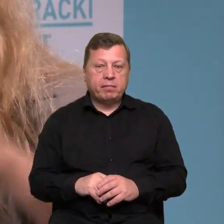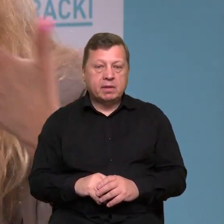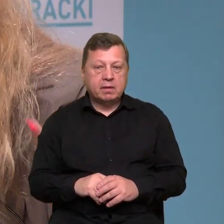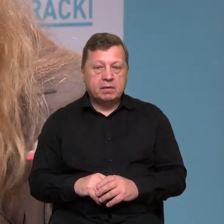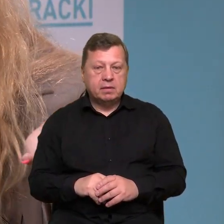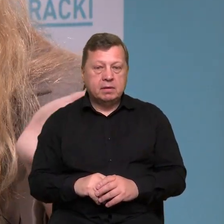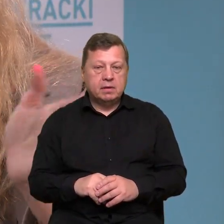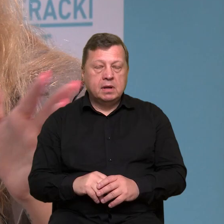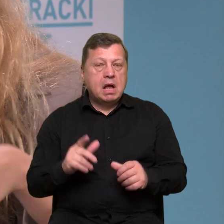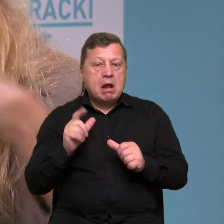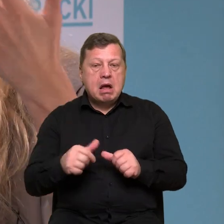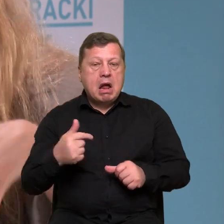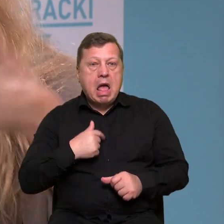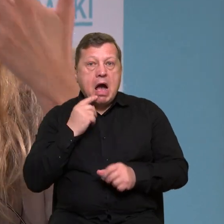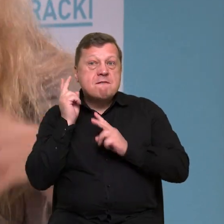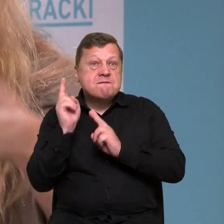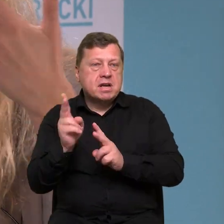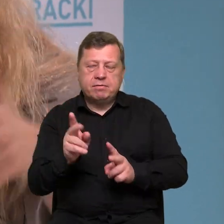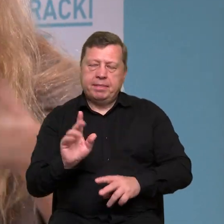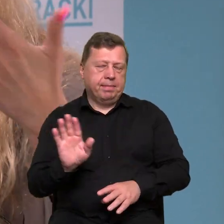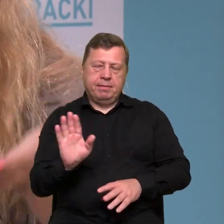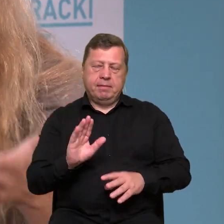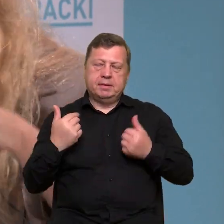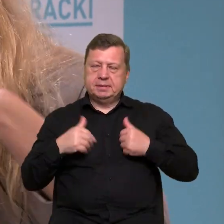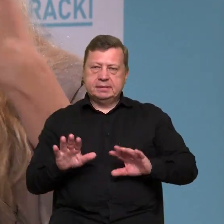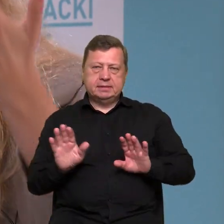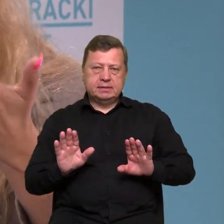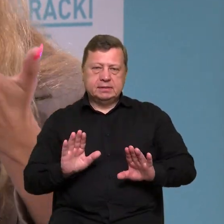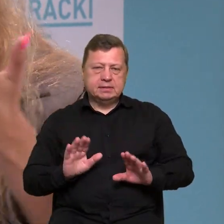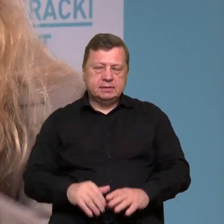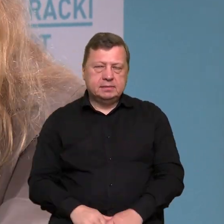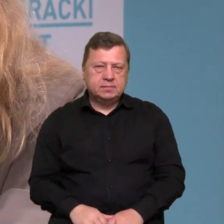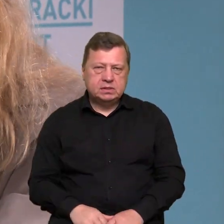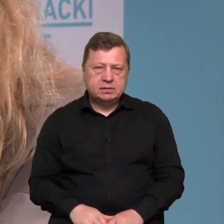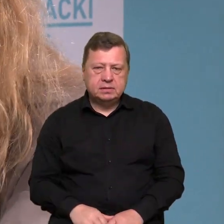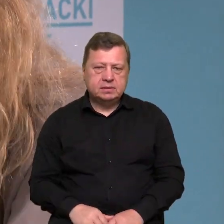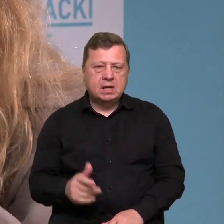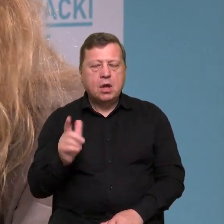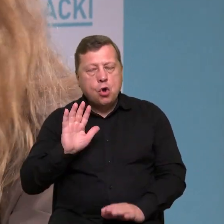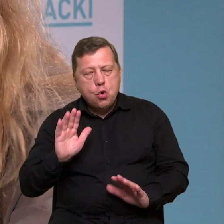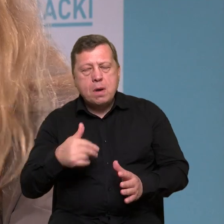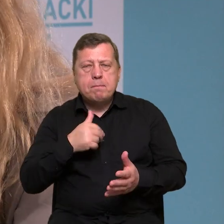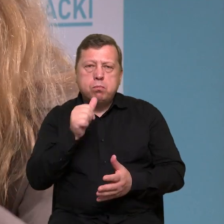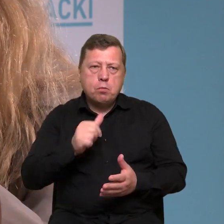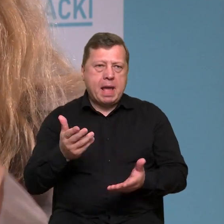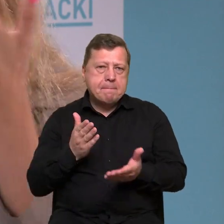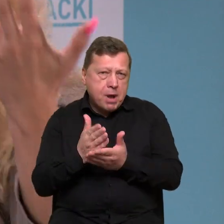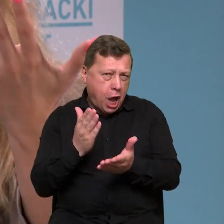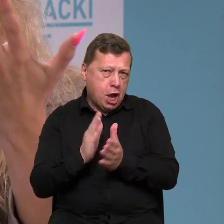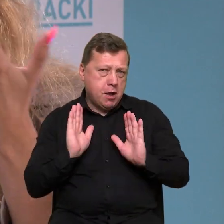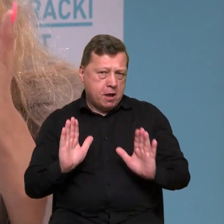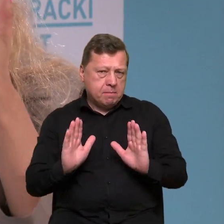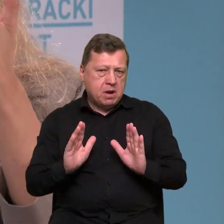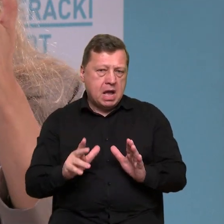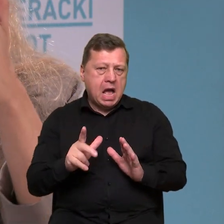ja nie chcę się wyśmiewać. To jest taka próba pomocy, a która niekoniecznie